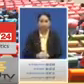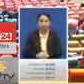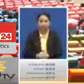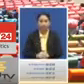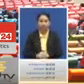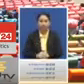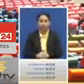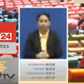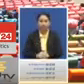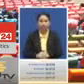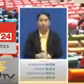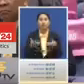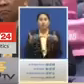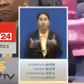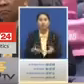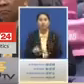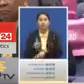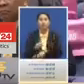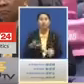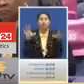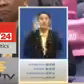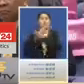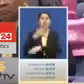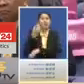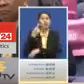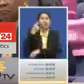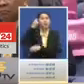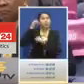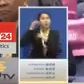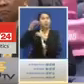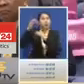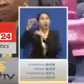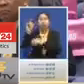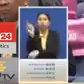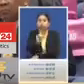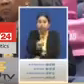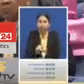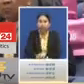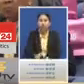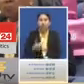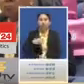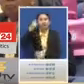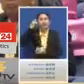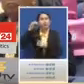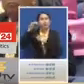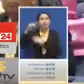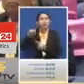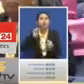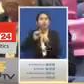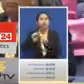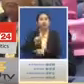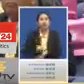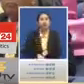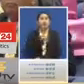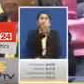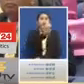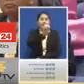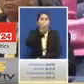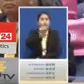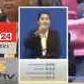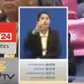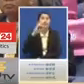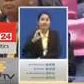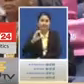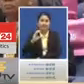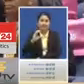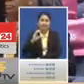แล้วก็ที่สำคัญที่ท่านเมื่อคืนพูดเหมือนจะมีความหวังเราตั้งความหวังมากกับ EECเหมือนวันนี้ EEC